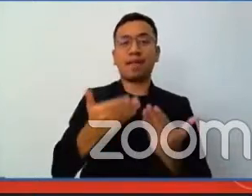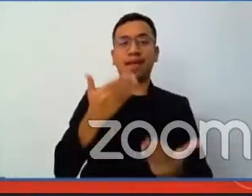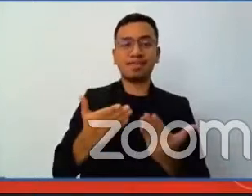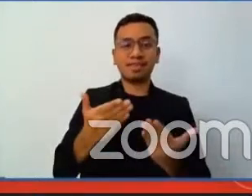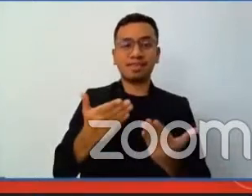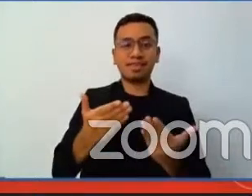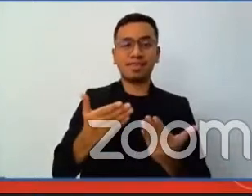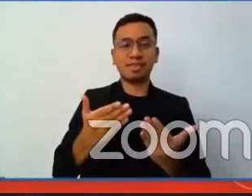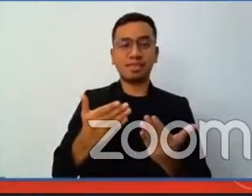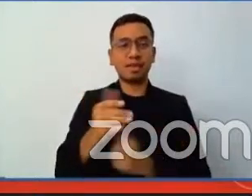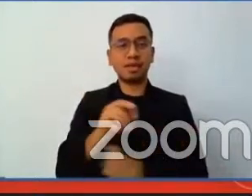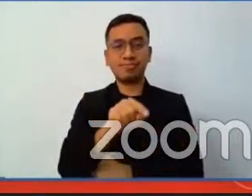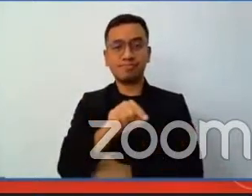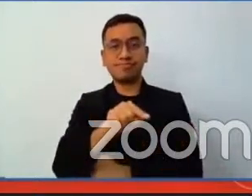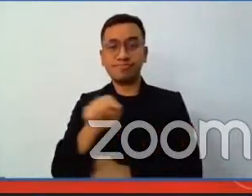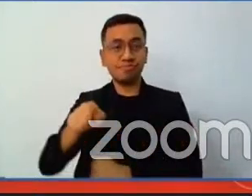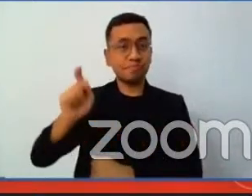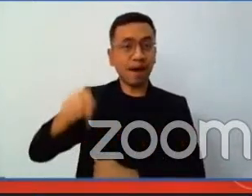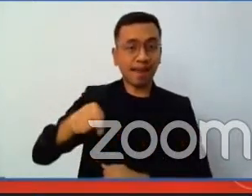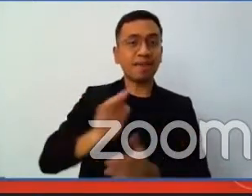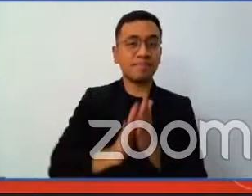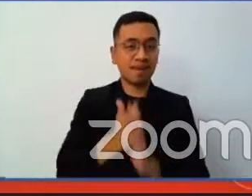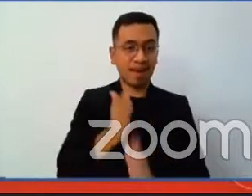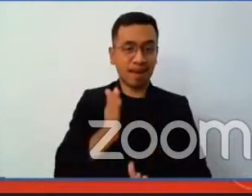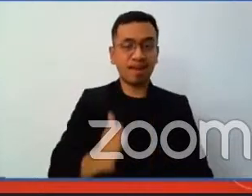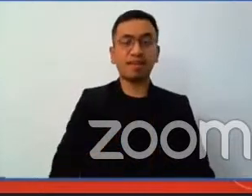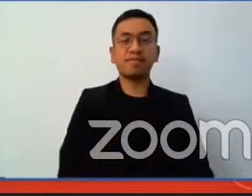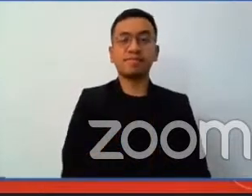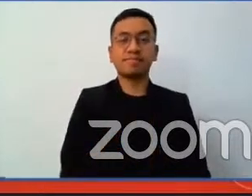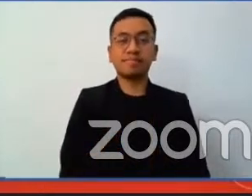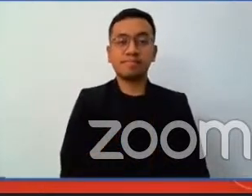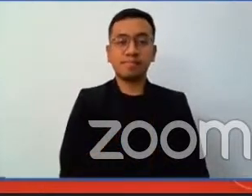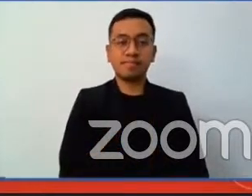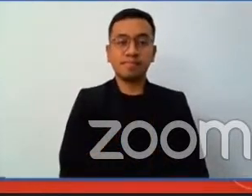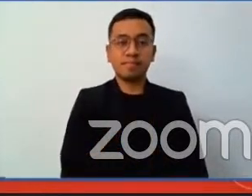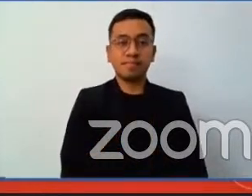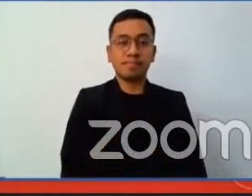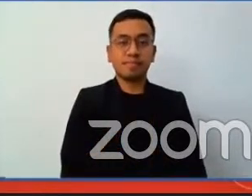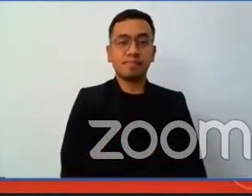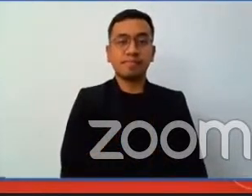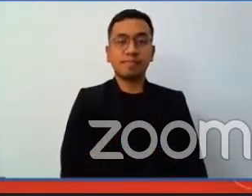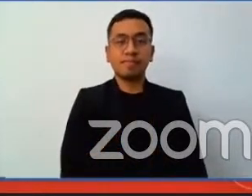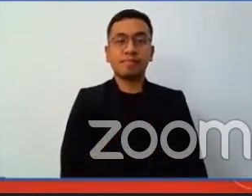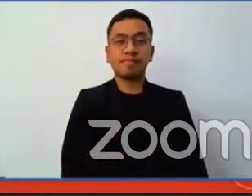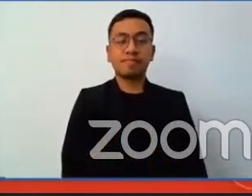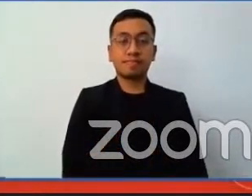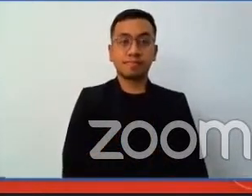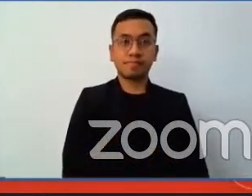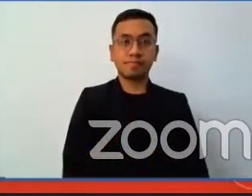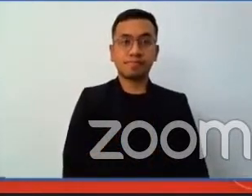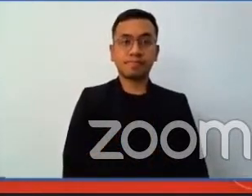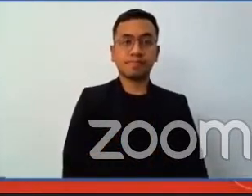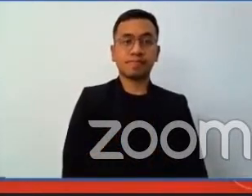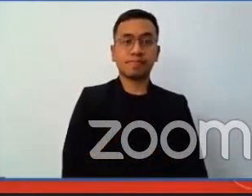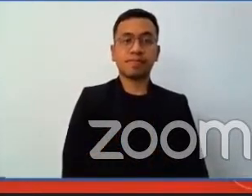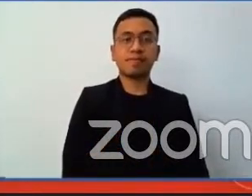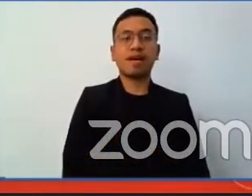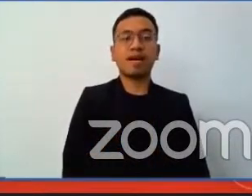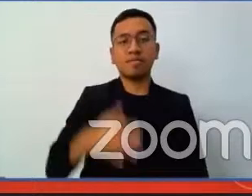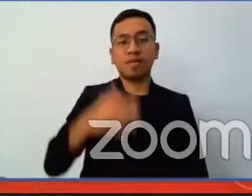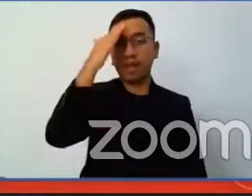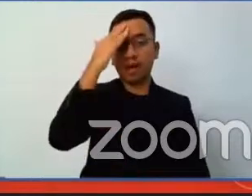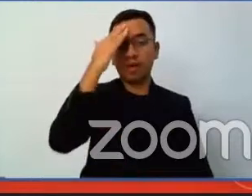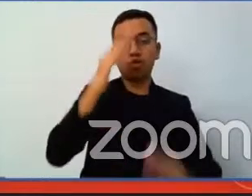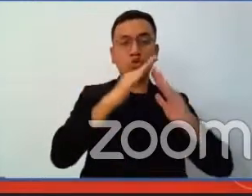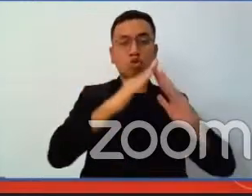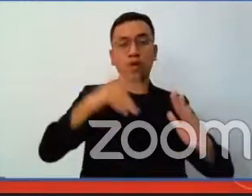kolaborasikan dengan praktikum yang saya lakukan di sekolah, dan setelah mengenal rumah belajar